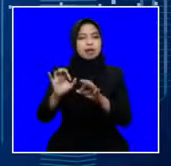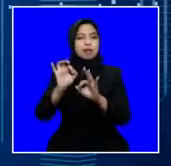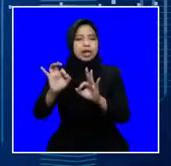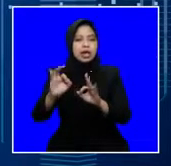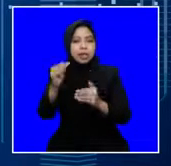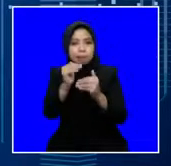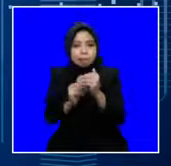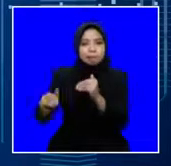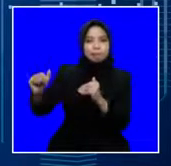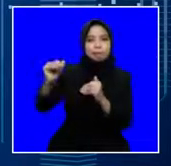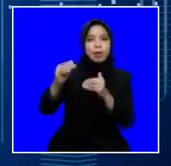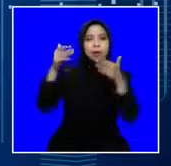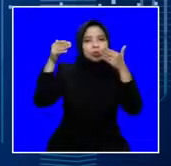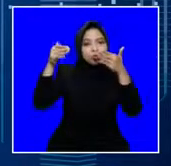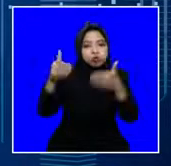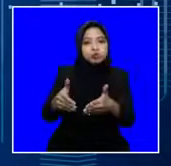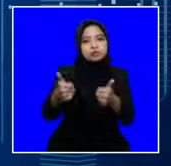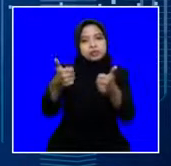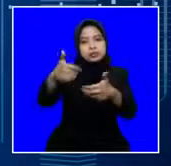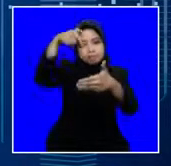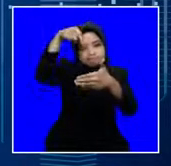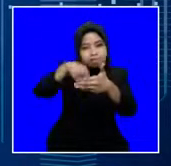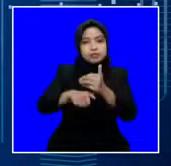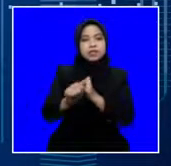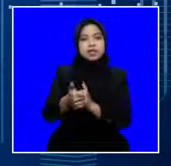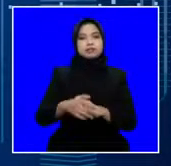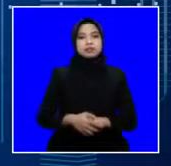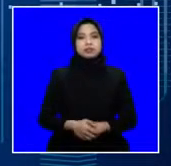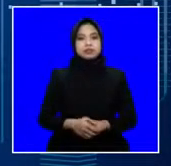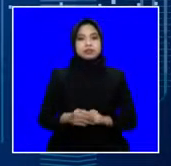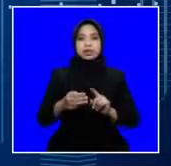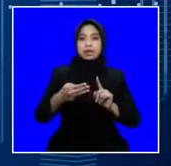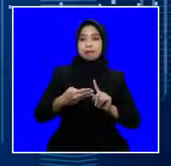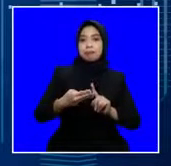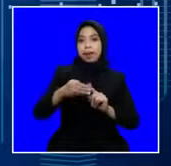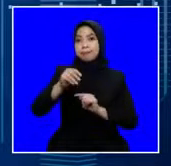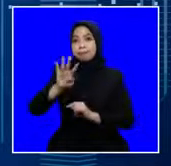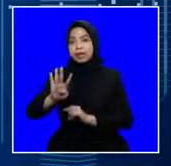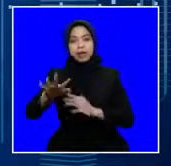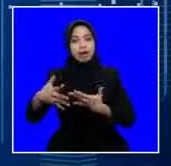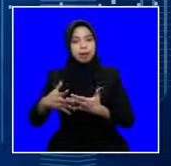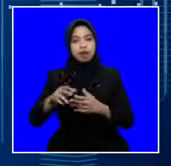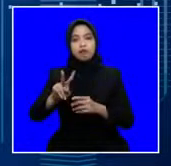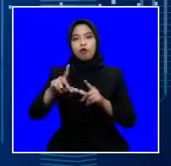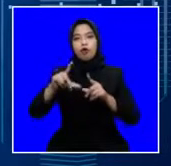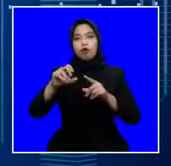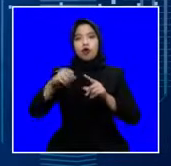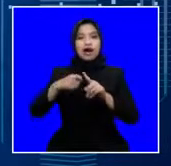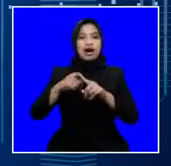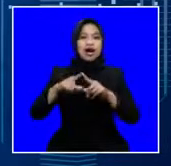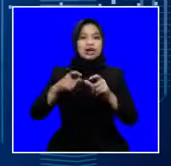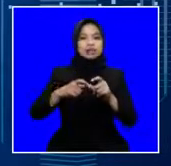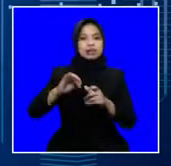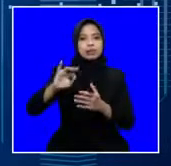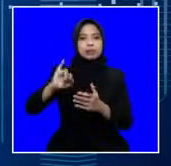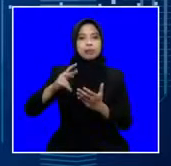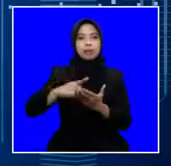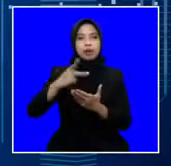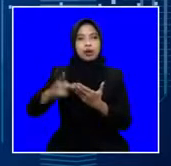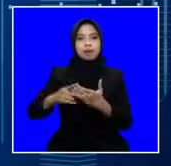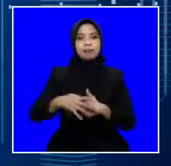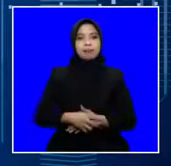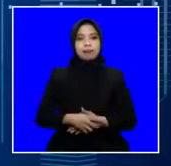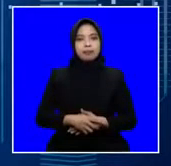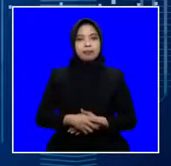tinggi, tingkat spesialisasi yang lebih tinggi. Dan B4 di sini adalah program vokasi. Kita telah menyelaraskan program ini